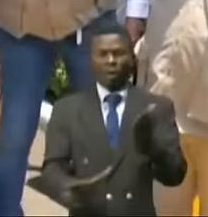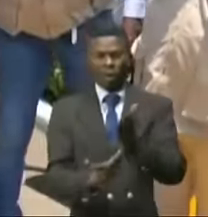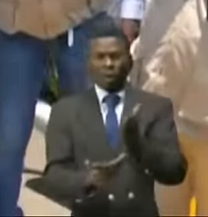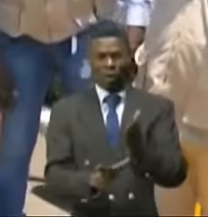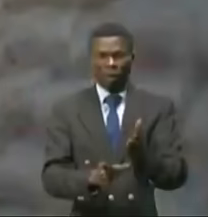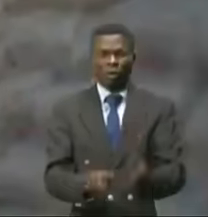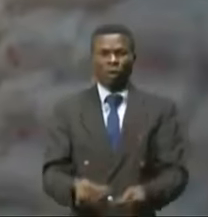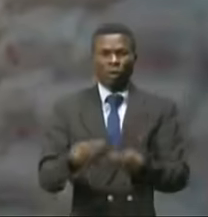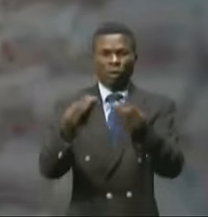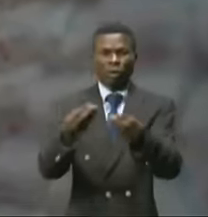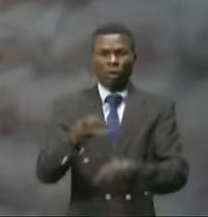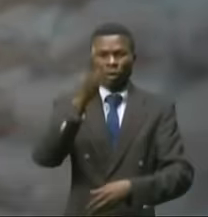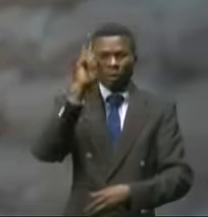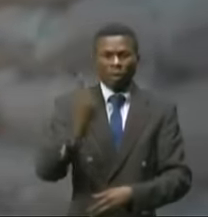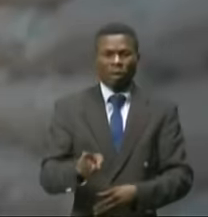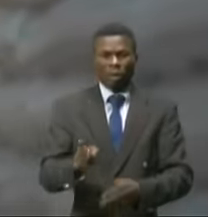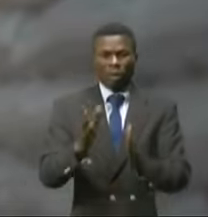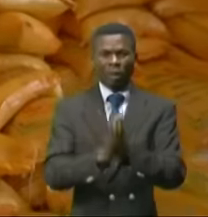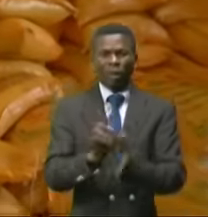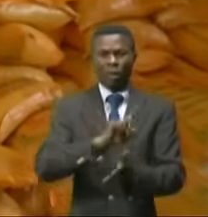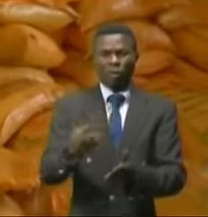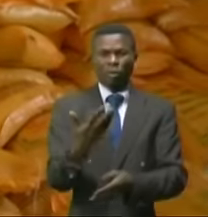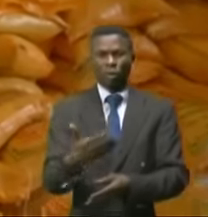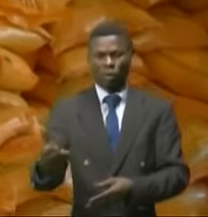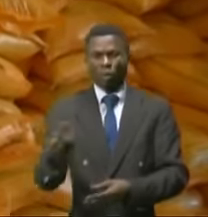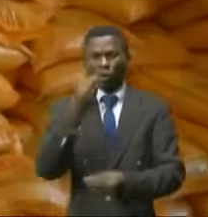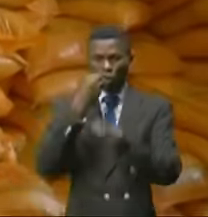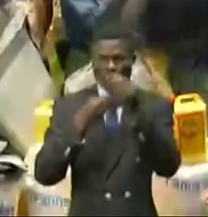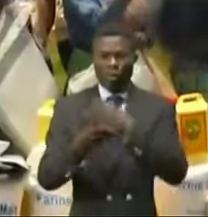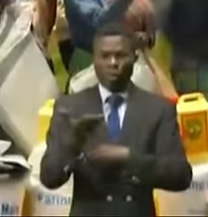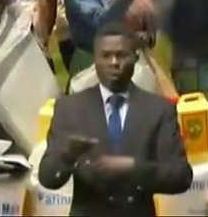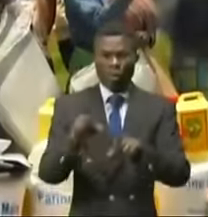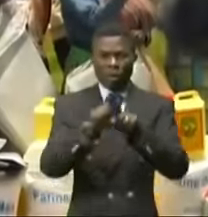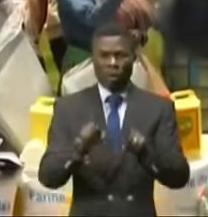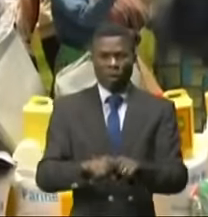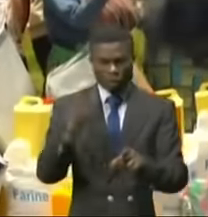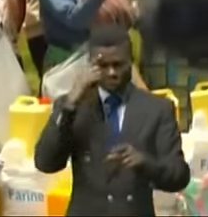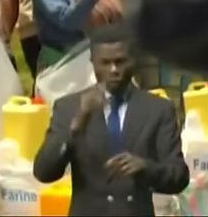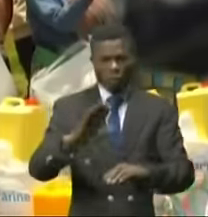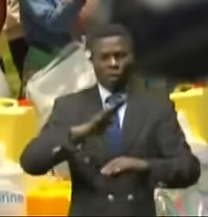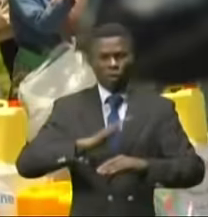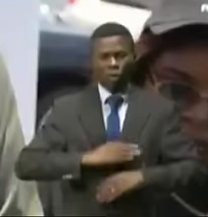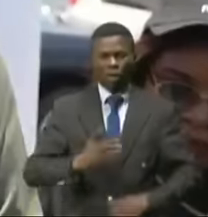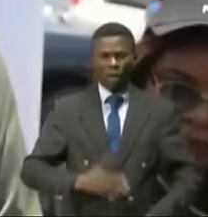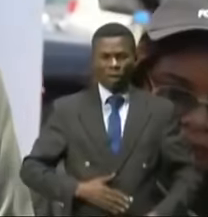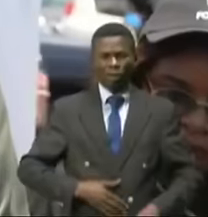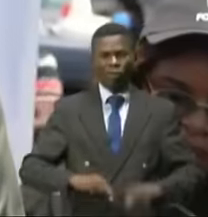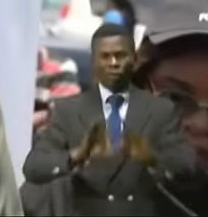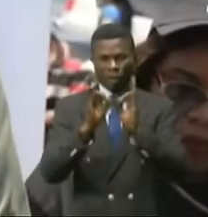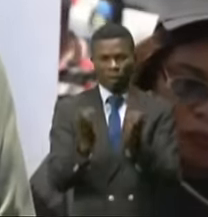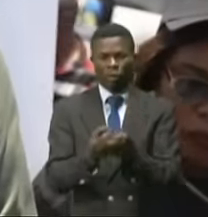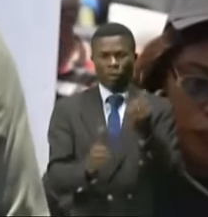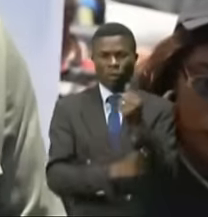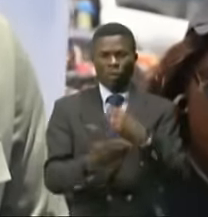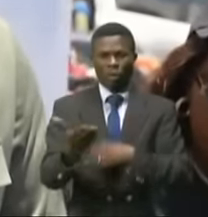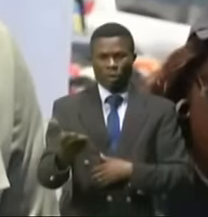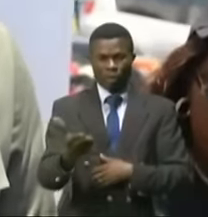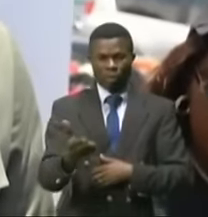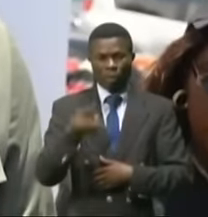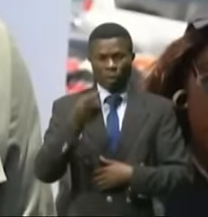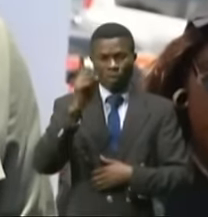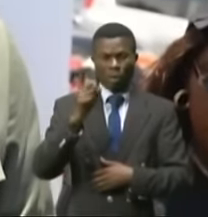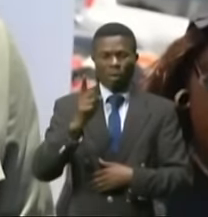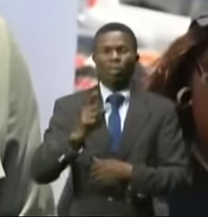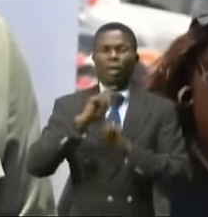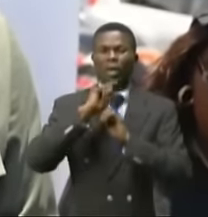a remis plus de 210 tonnes de biens de première nécessité pour soulager 20 000 ménages. Donc il s'agit là d'une première,